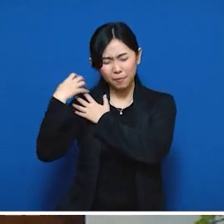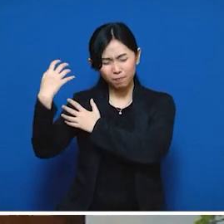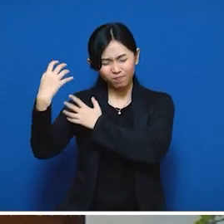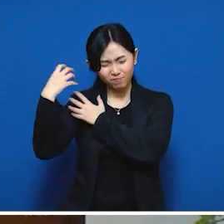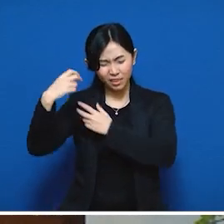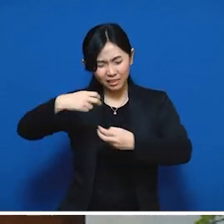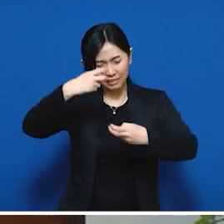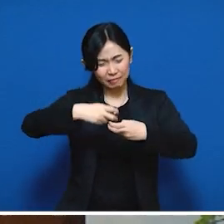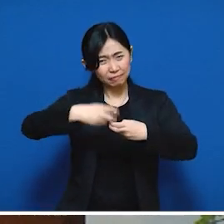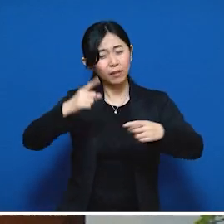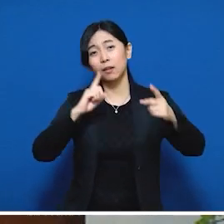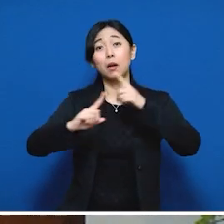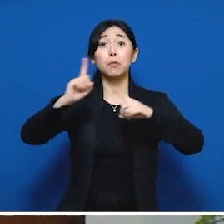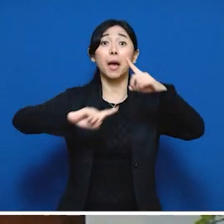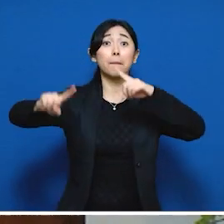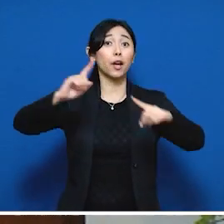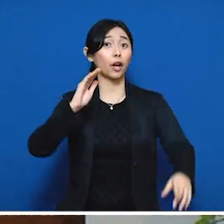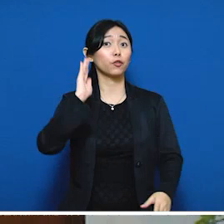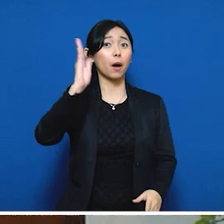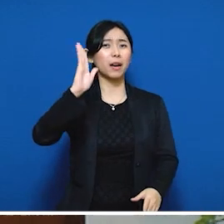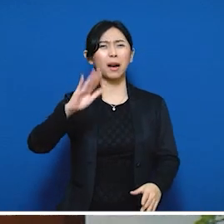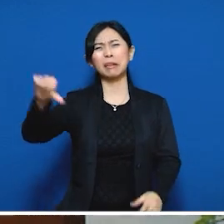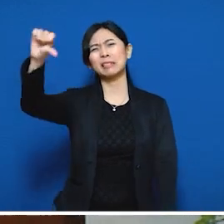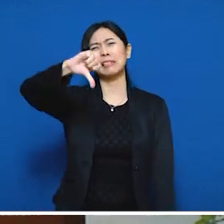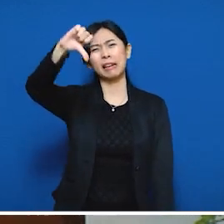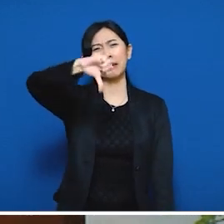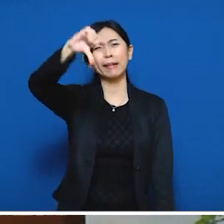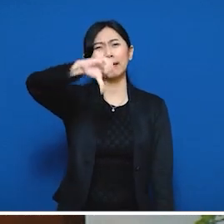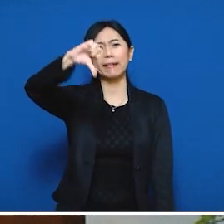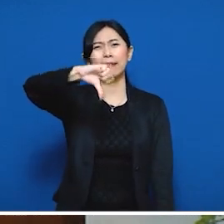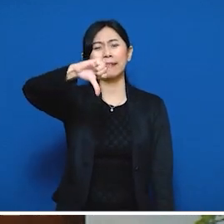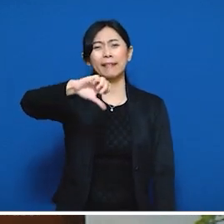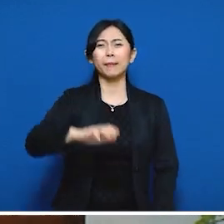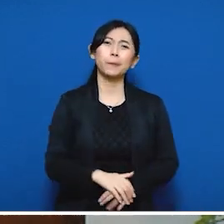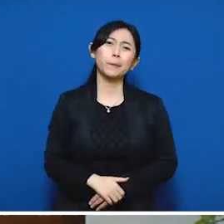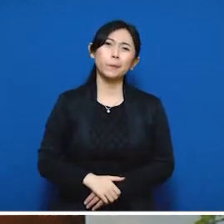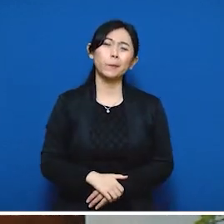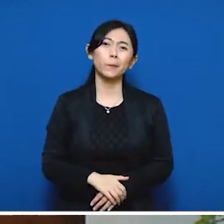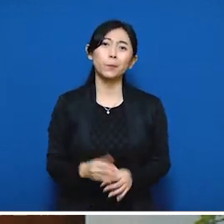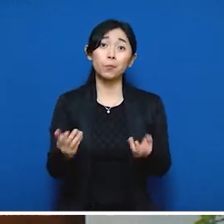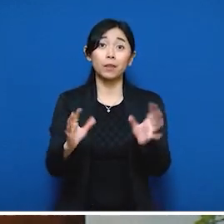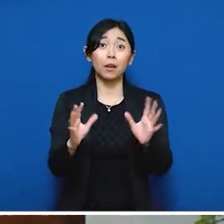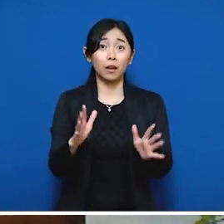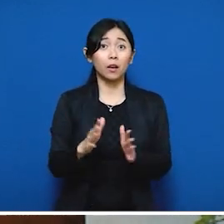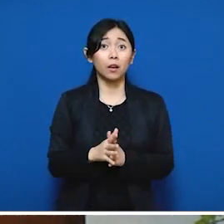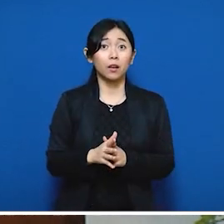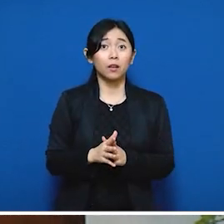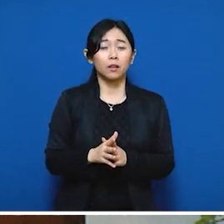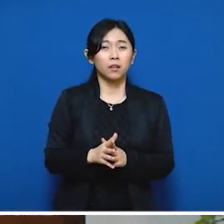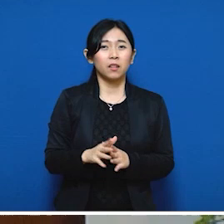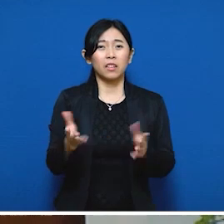menyampaikan kabar yang kurang baik, kabar yang kurang sedap, kalau mau dikatakan